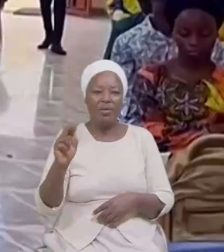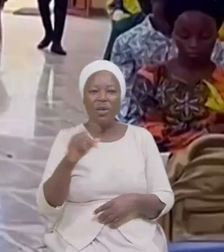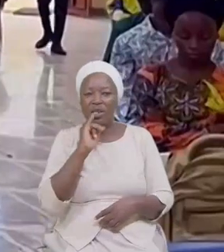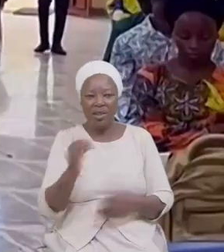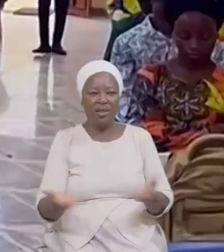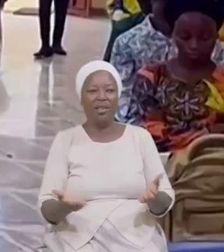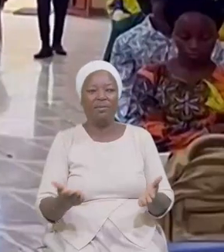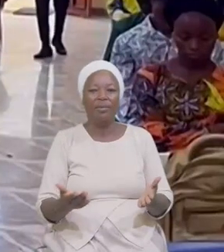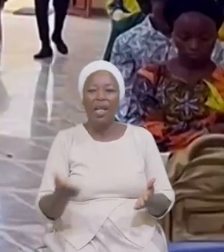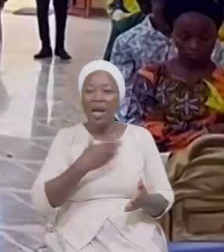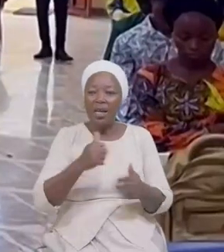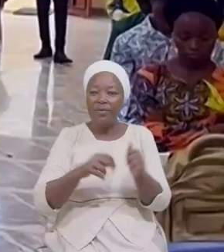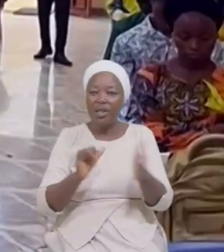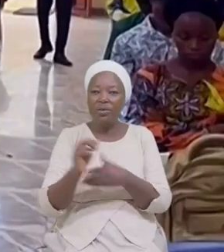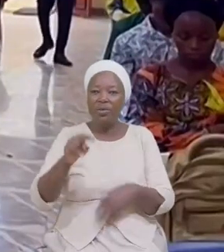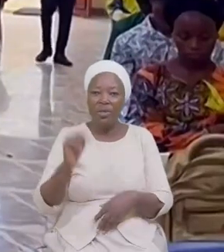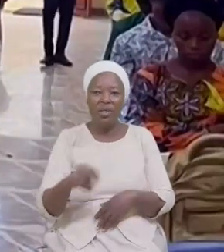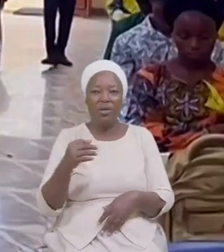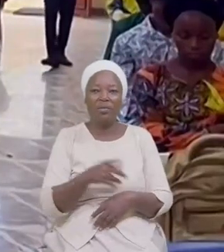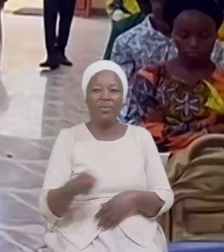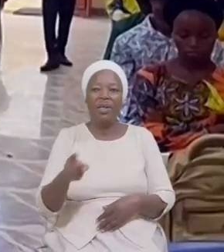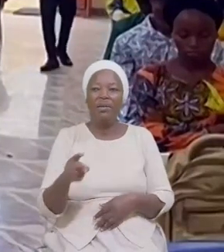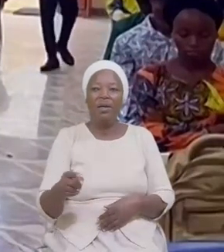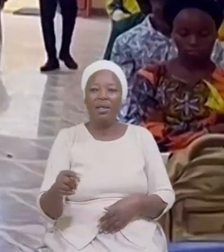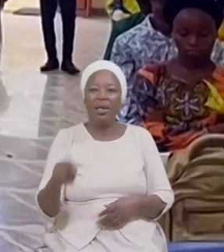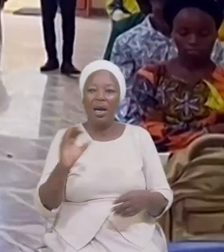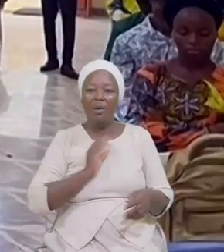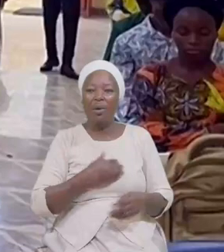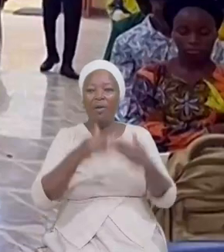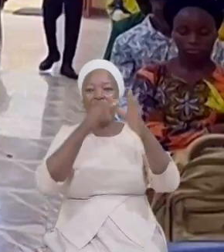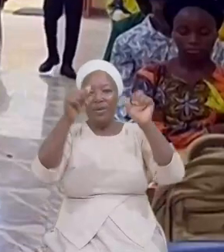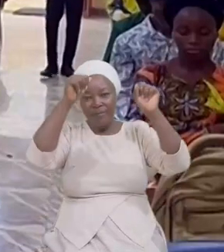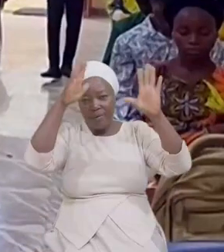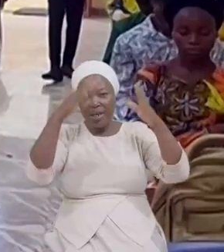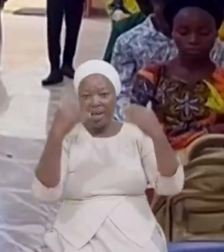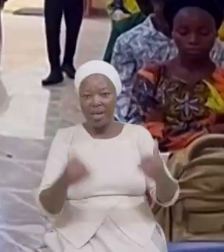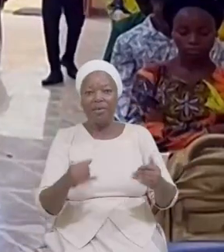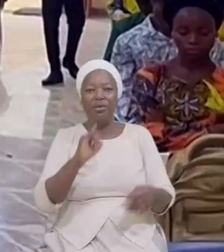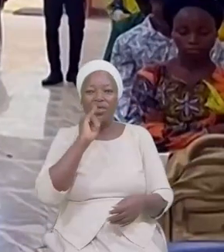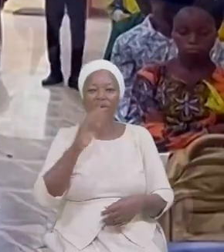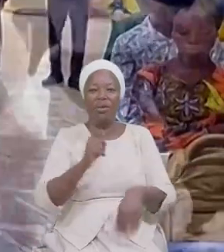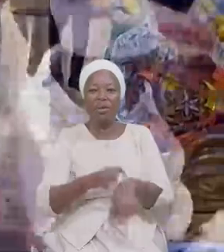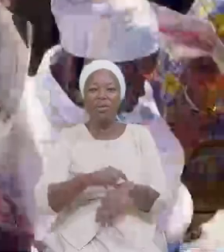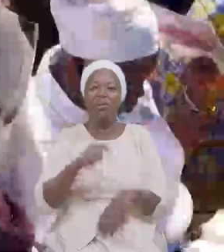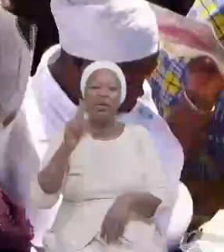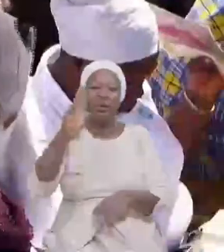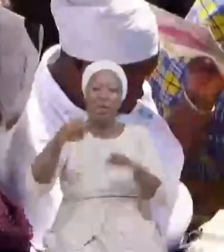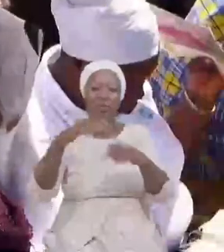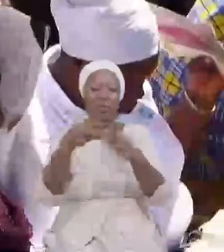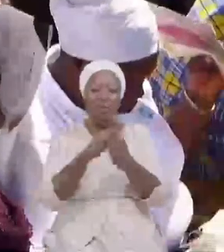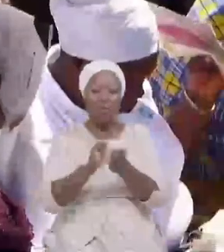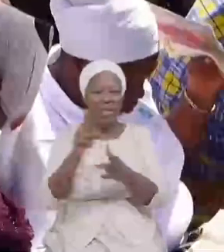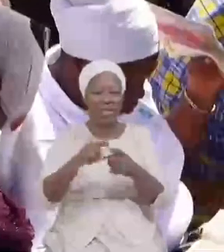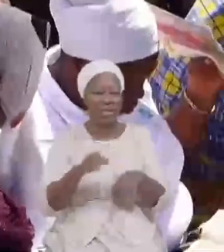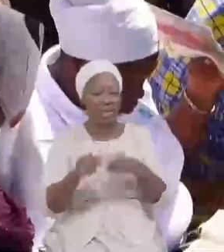tout ce dont tu as besoin de la part du Père Céleste, voici ton temps, ton heure, il te le donnera au nom de Jésus.